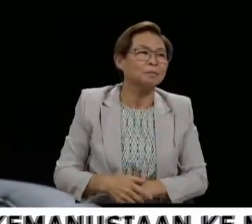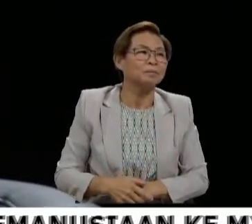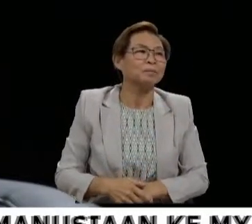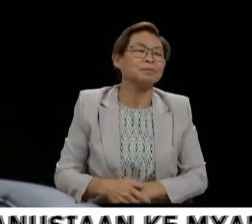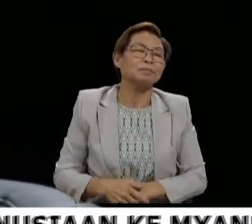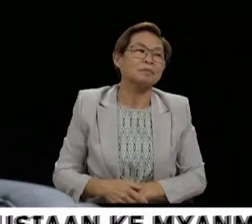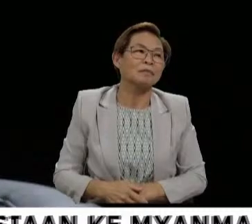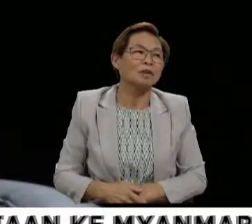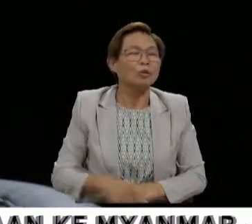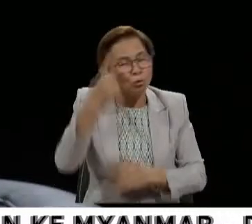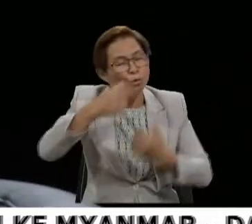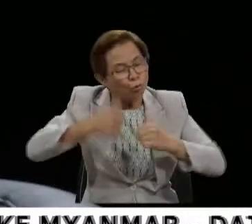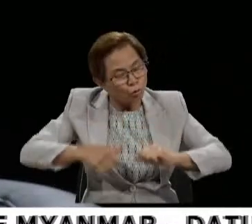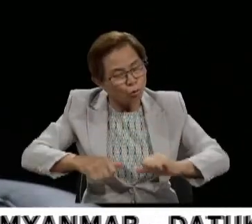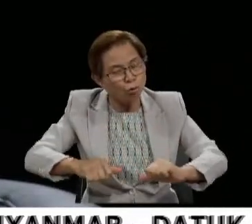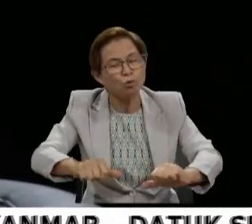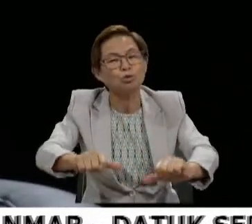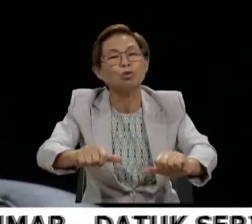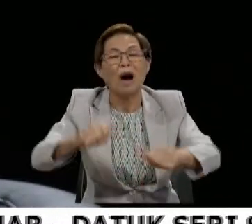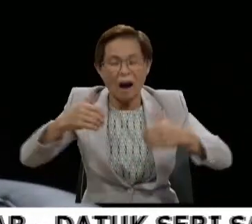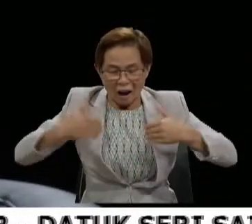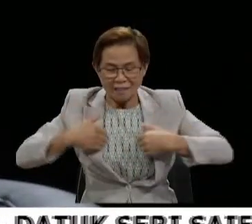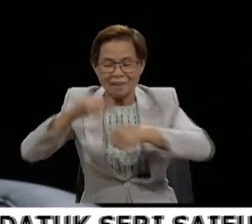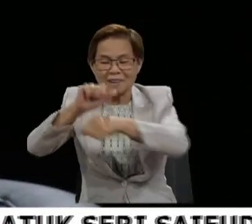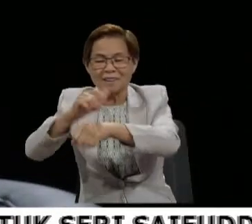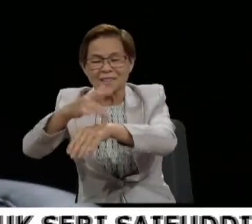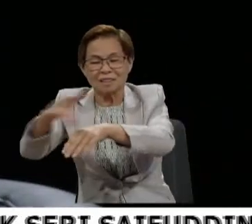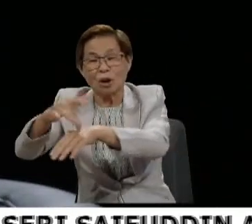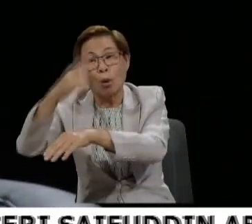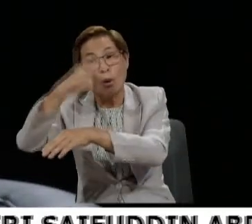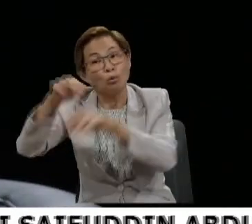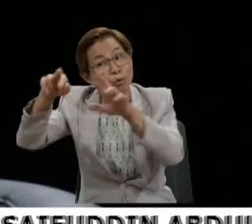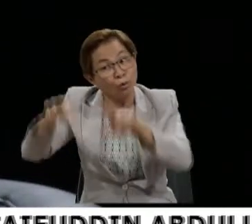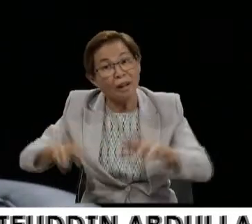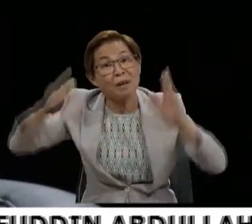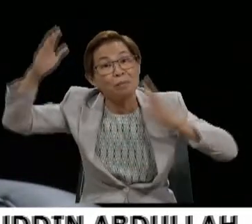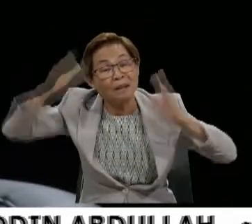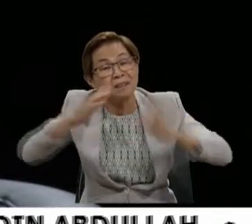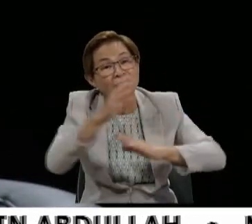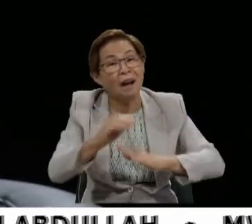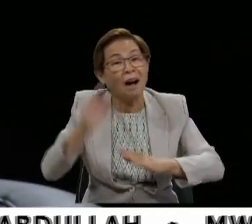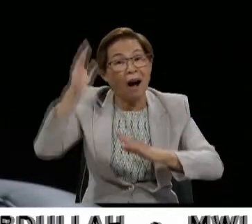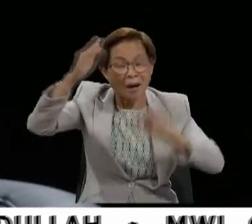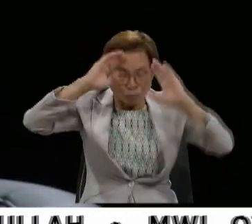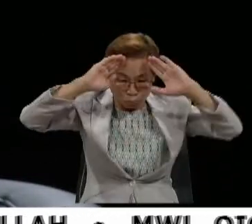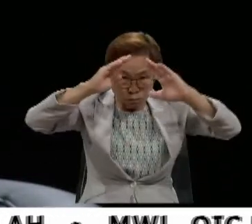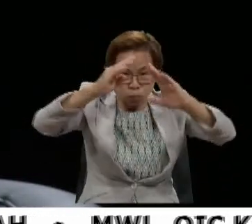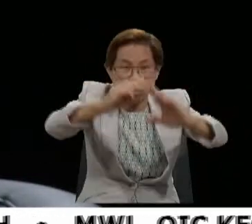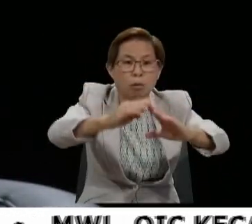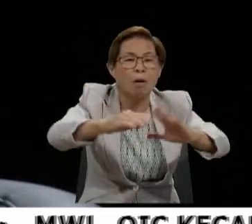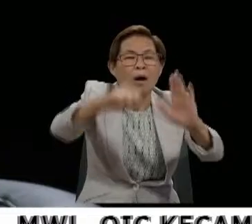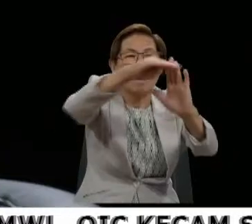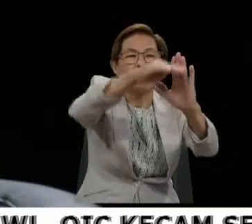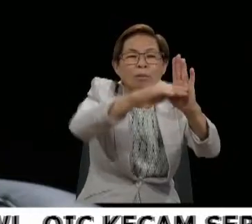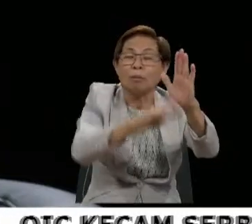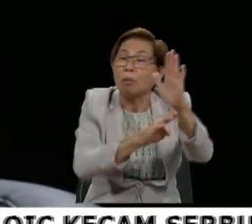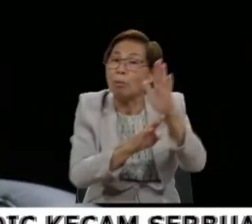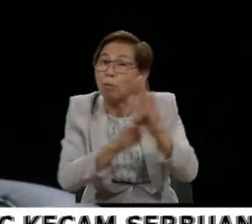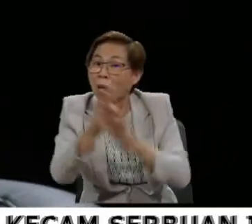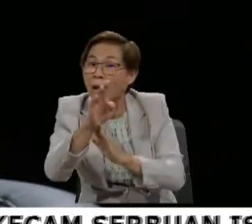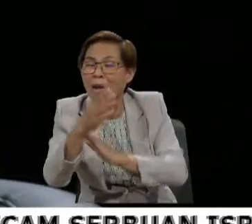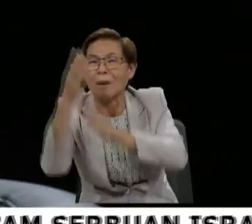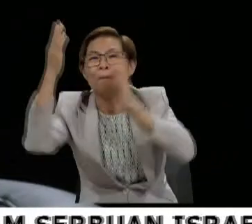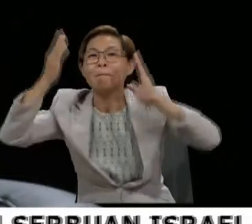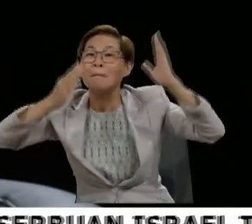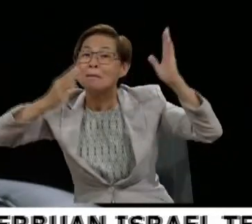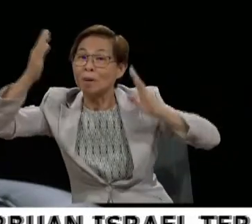keempat untuk terus menjana peluang pekerjaan contohnya kepada rakyat kita dan juga akan memberi penekanan kepada agenda pembangunan